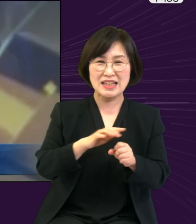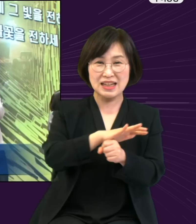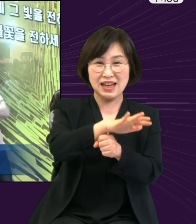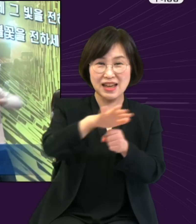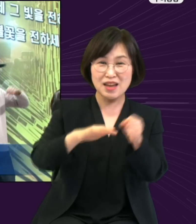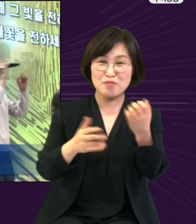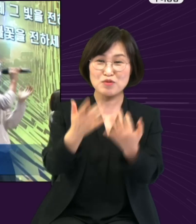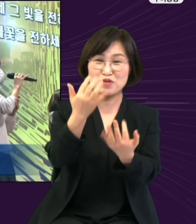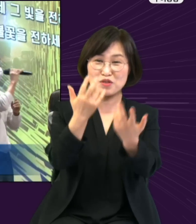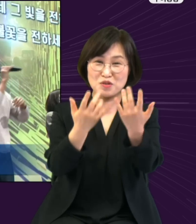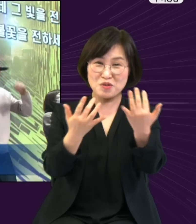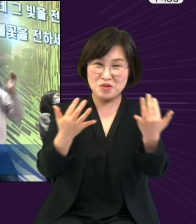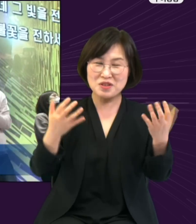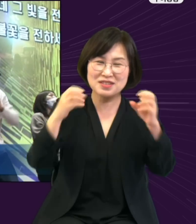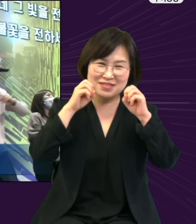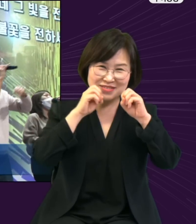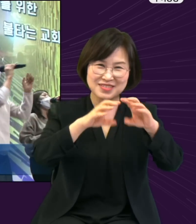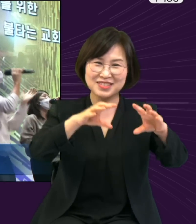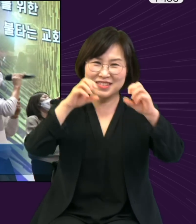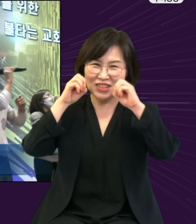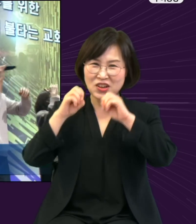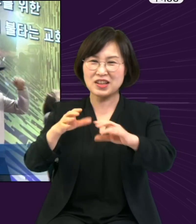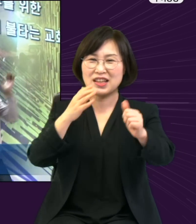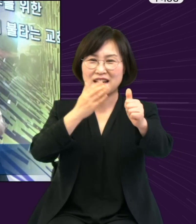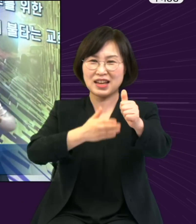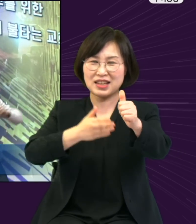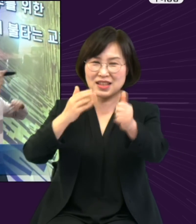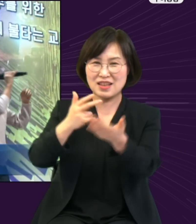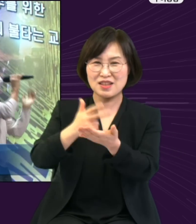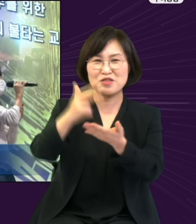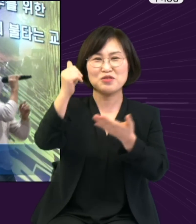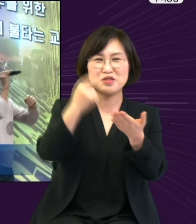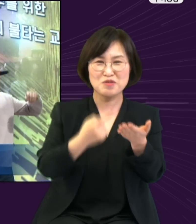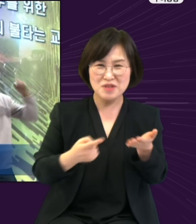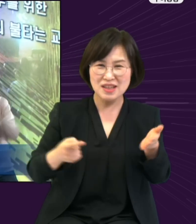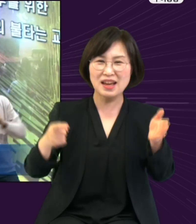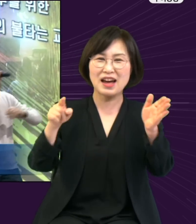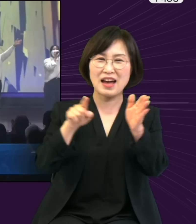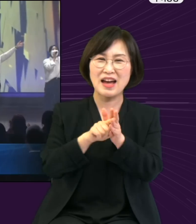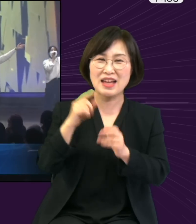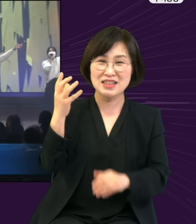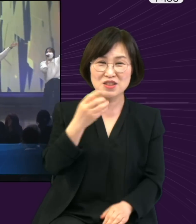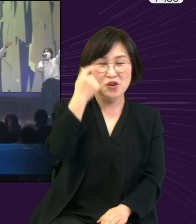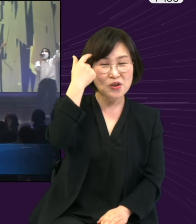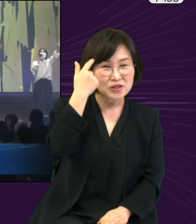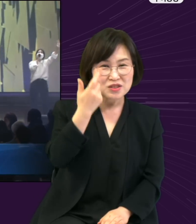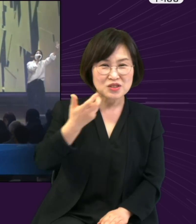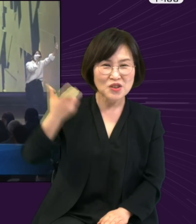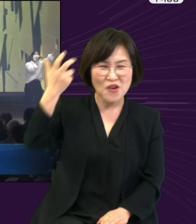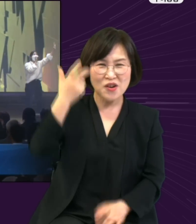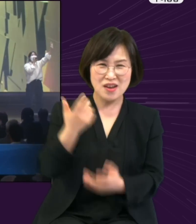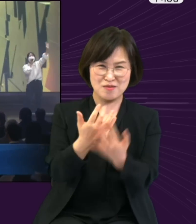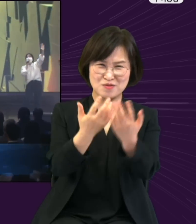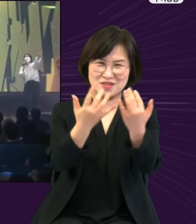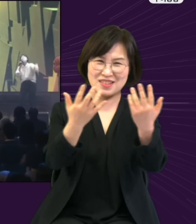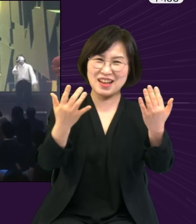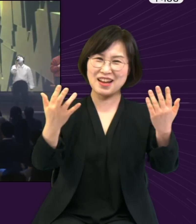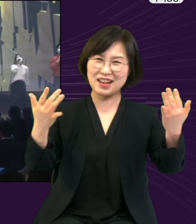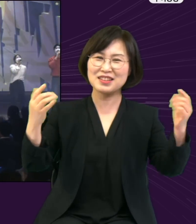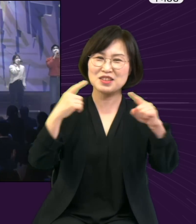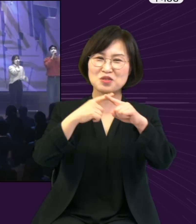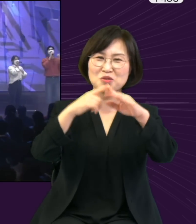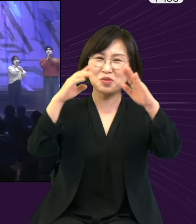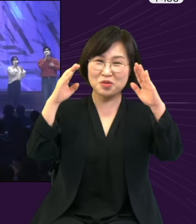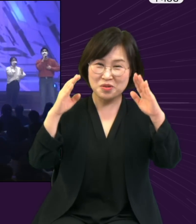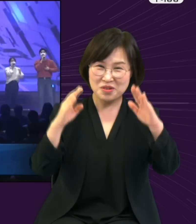사랑의 불꽃 전하세. 주를 위하여 성령의 불타는 교회 다시 한번 선포하며